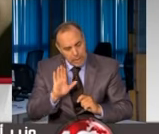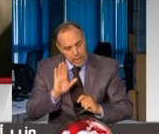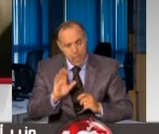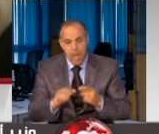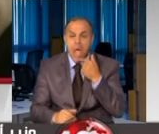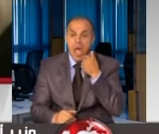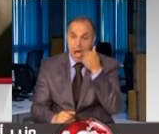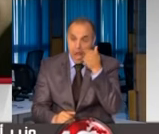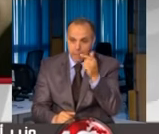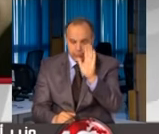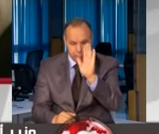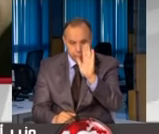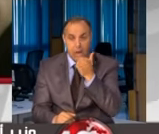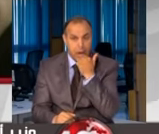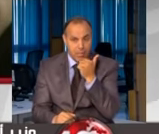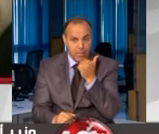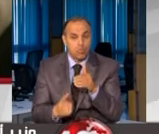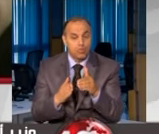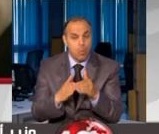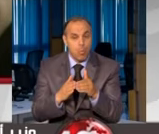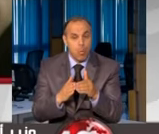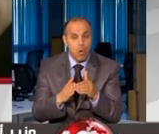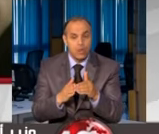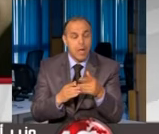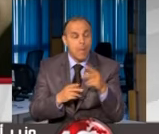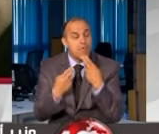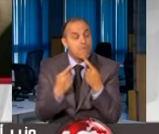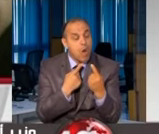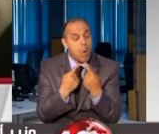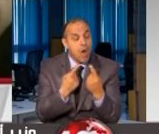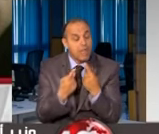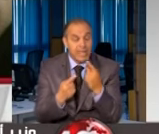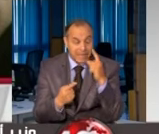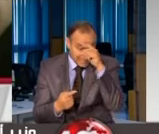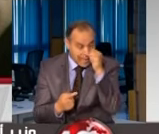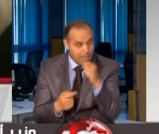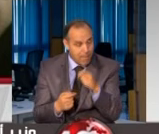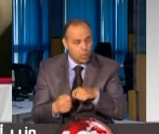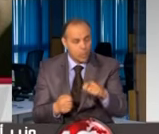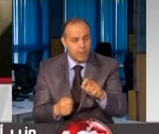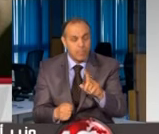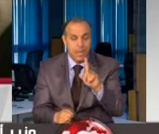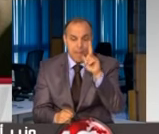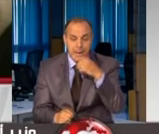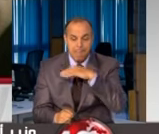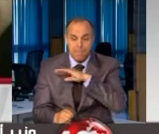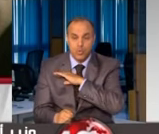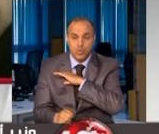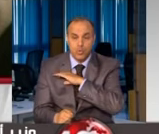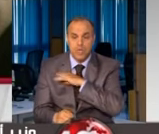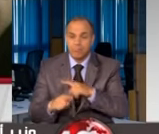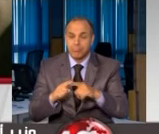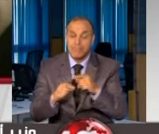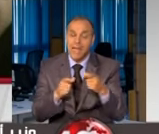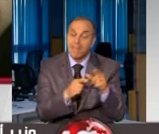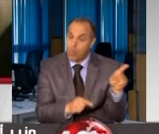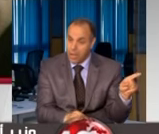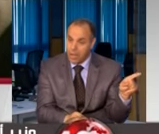مشيرا إلى أن ذلك يستوجب المرور عبر مفاوضات شاقة وطويلة بين المكلف العام بنزاعات